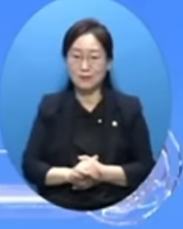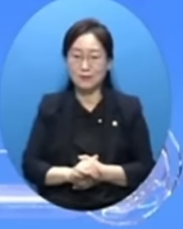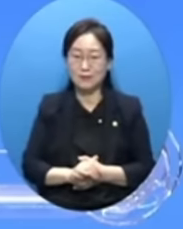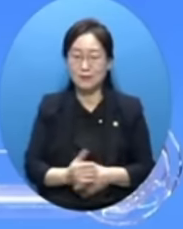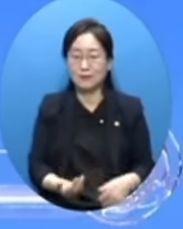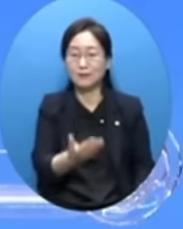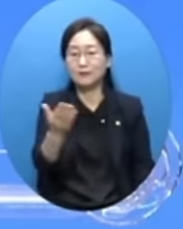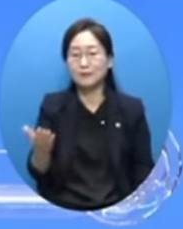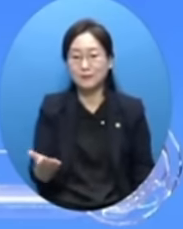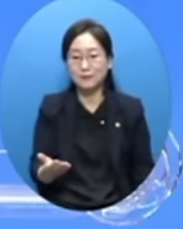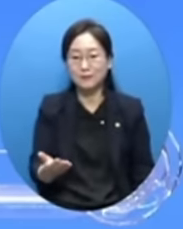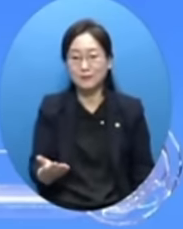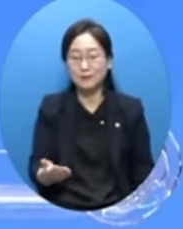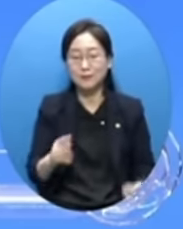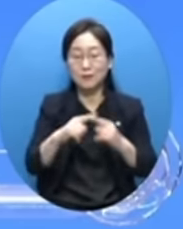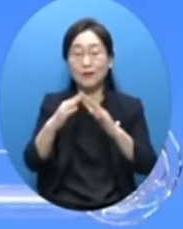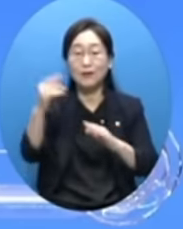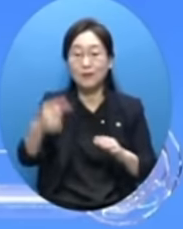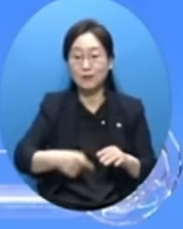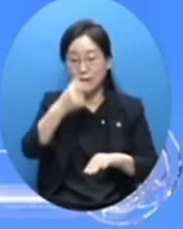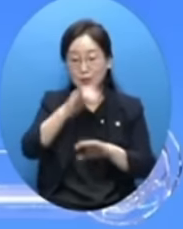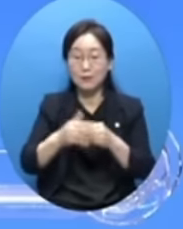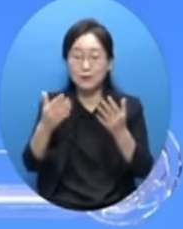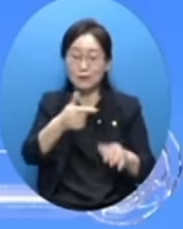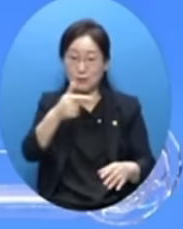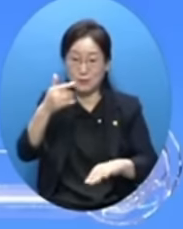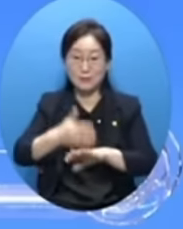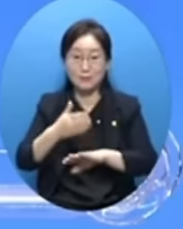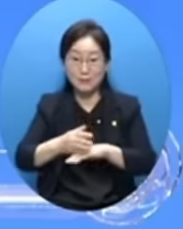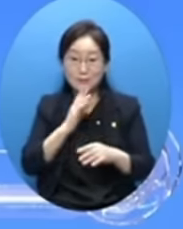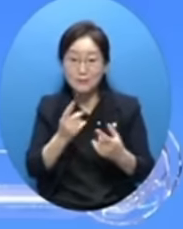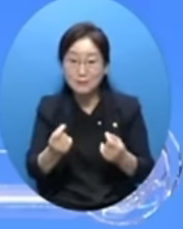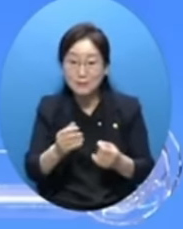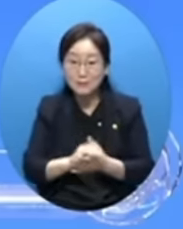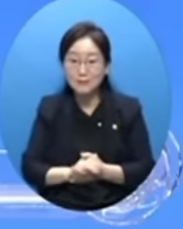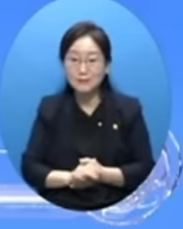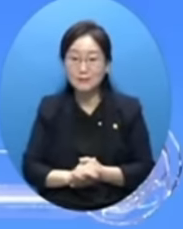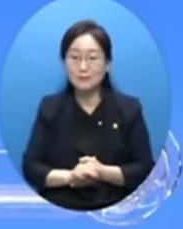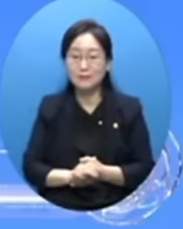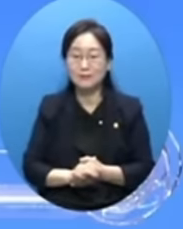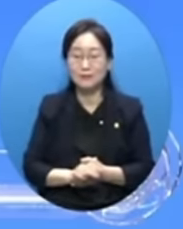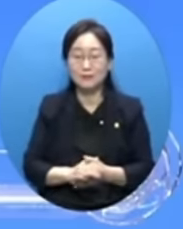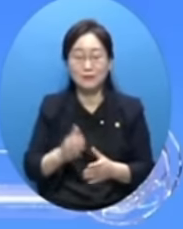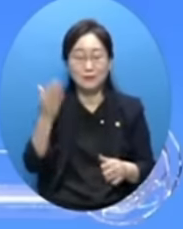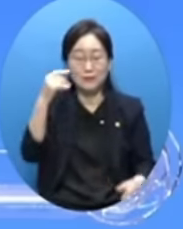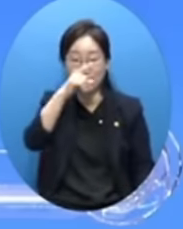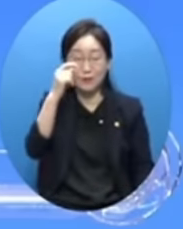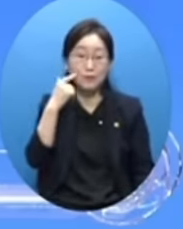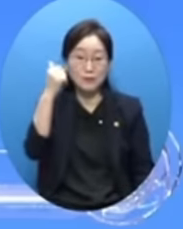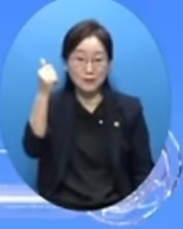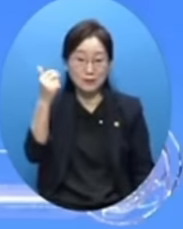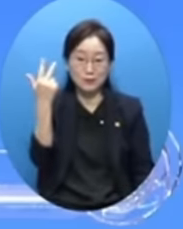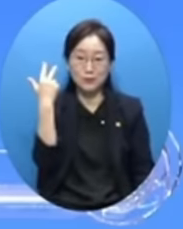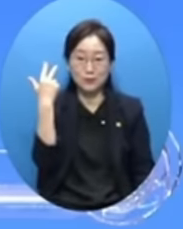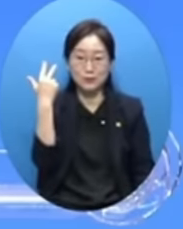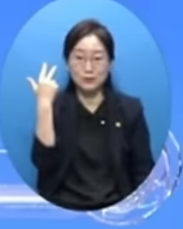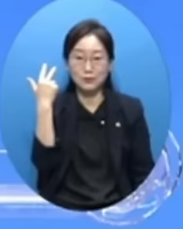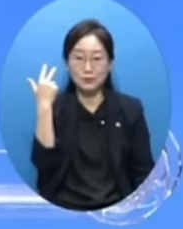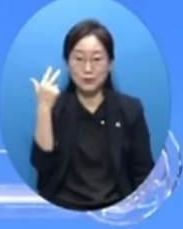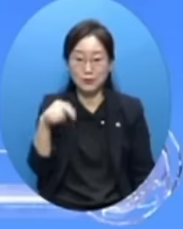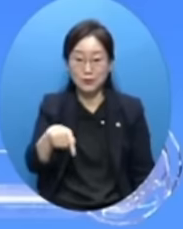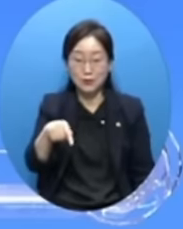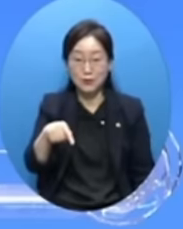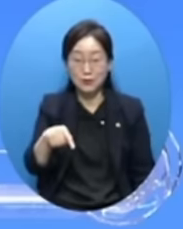여러분, 여러분이 교회 나와서 예배를 드리니까 얼마나 감사합니까? 제가 지난주에 우리 교회 참